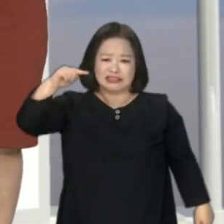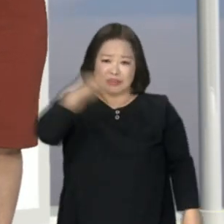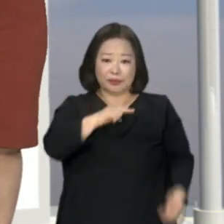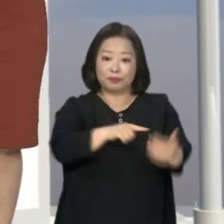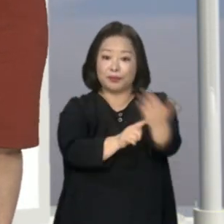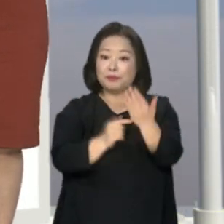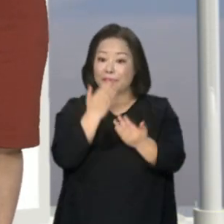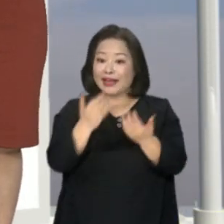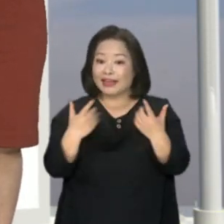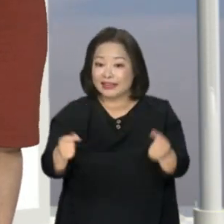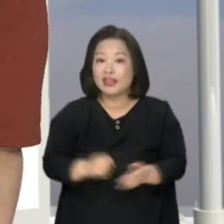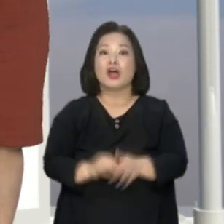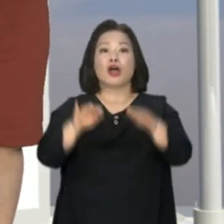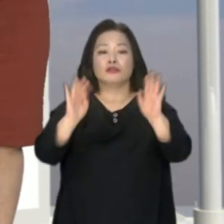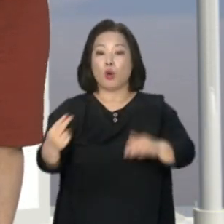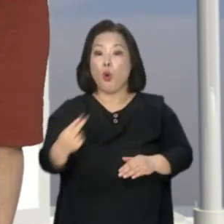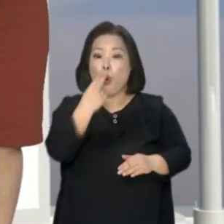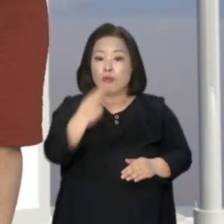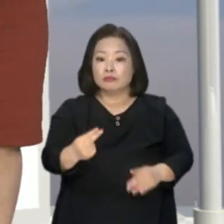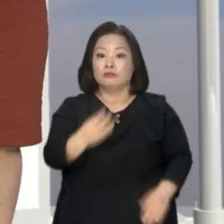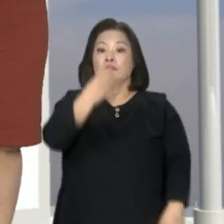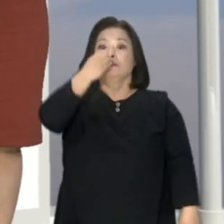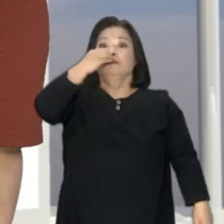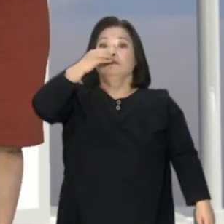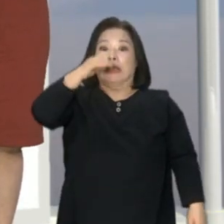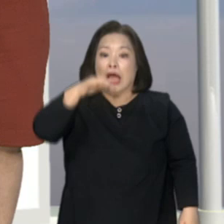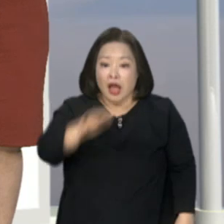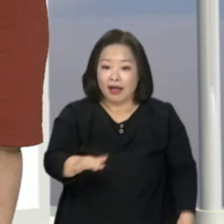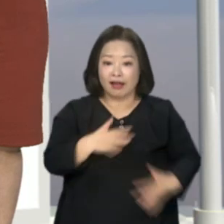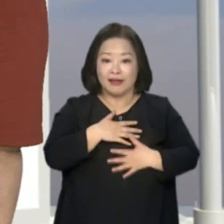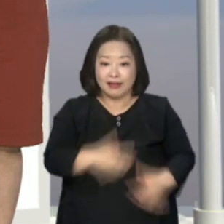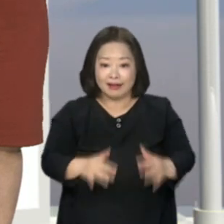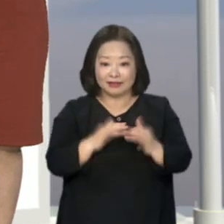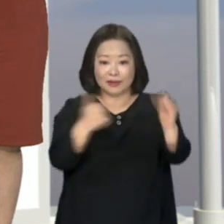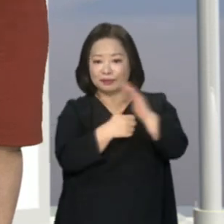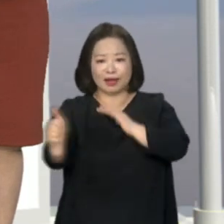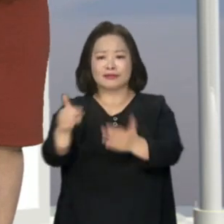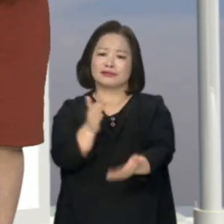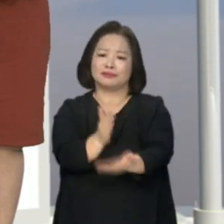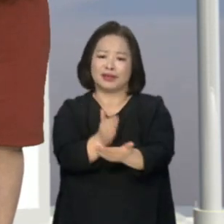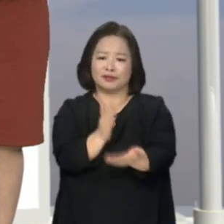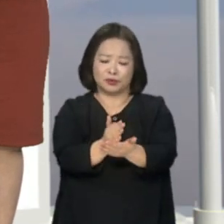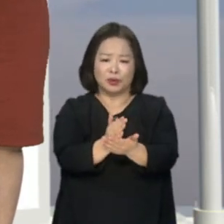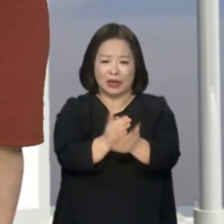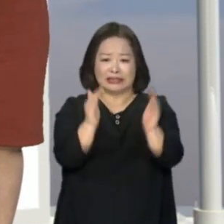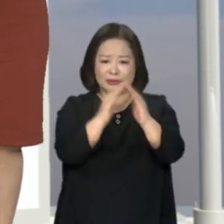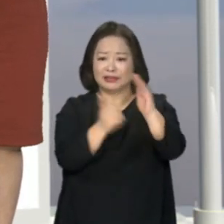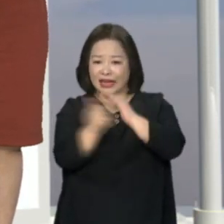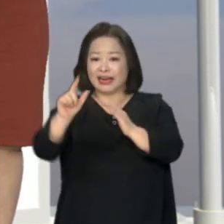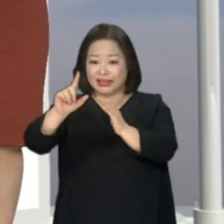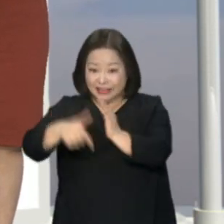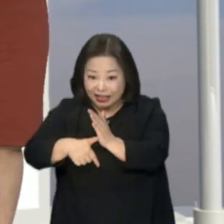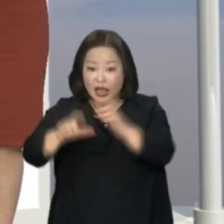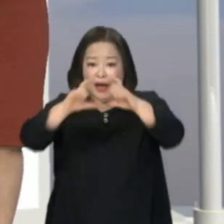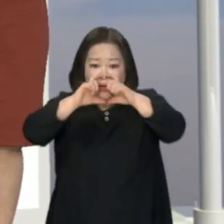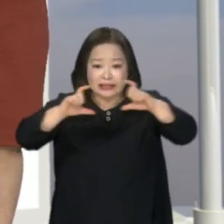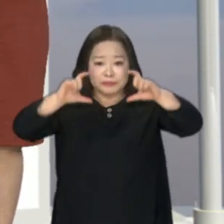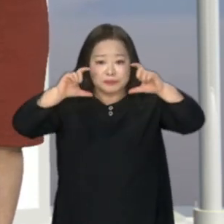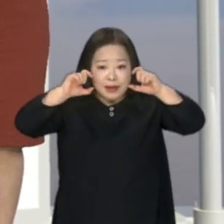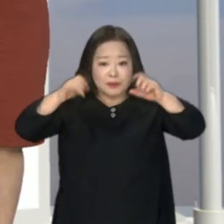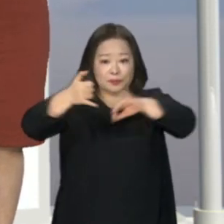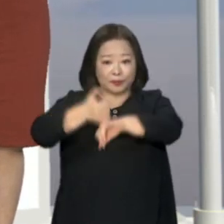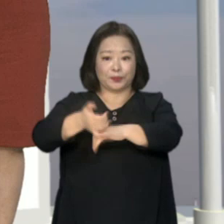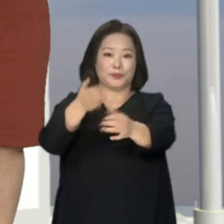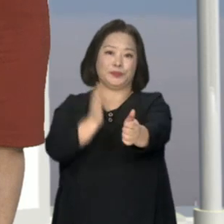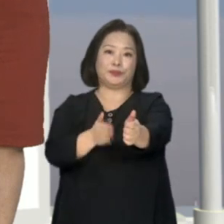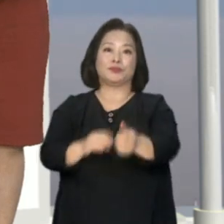단계까지도 치솟겠습니다. 호흡기 약하신 분들은 불필요한 외출을 자제해 주시고요. 나가실 때는 먼지 차단이 되는 보건용 마스크를 꼭